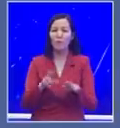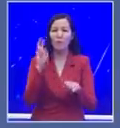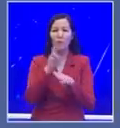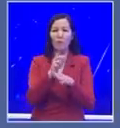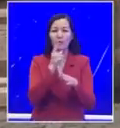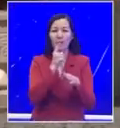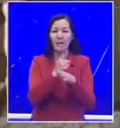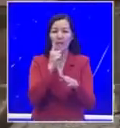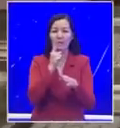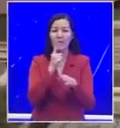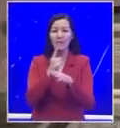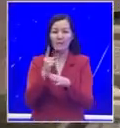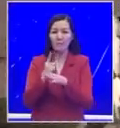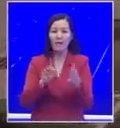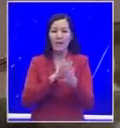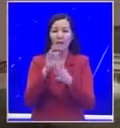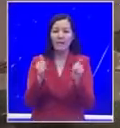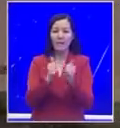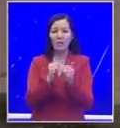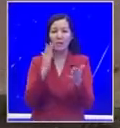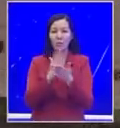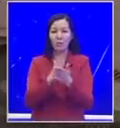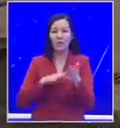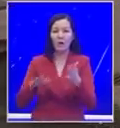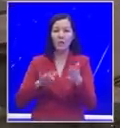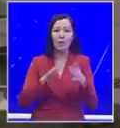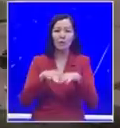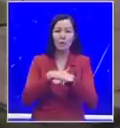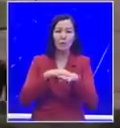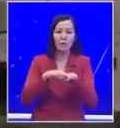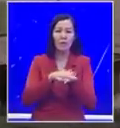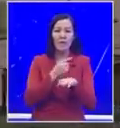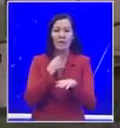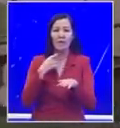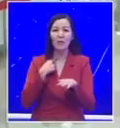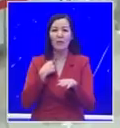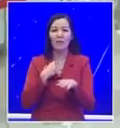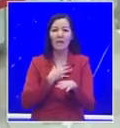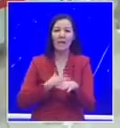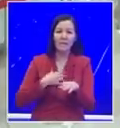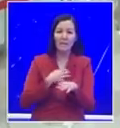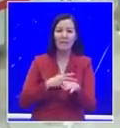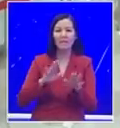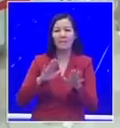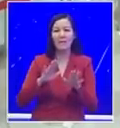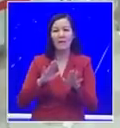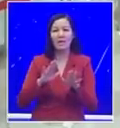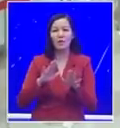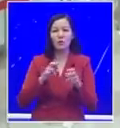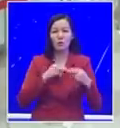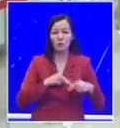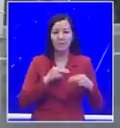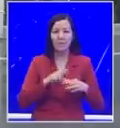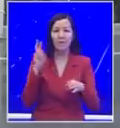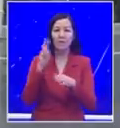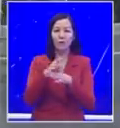болуына қатаң тыйым салынды. Қалаға жақын орналасқан аудан тұрғындарына Талдықорғанға тек аса маңызды жағдайда ғана кіруге